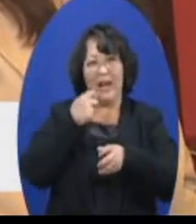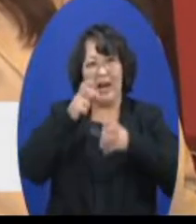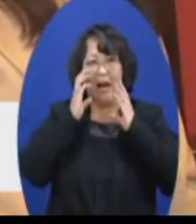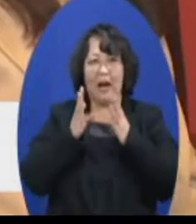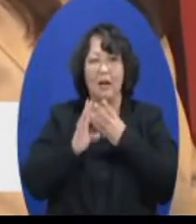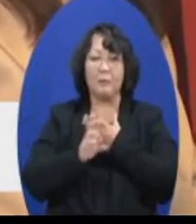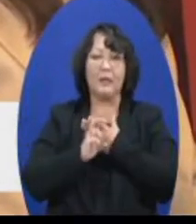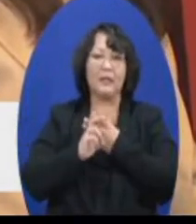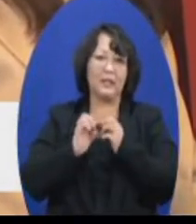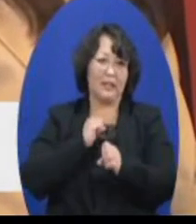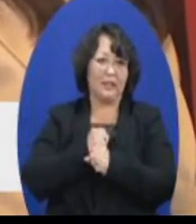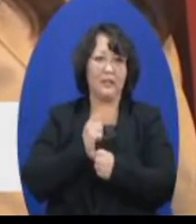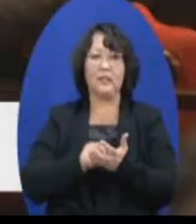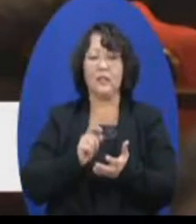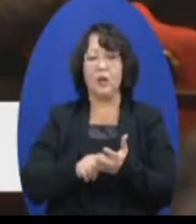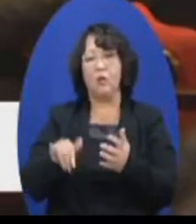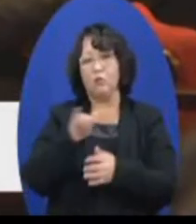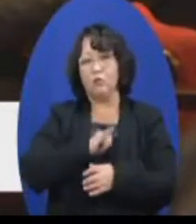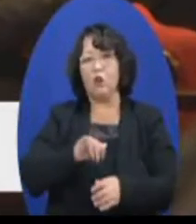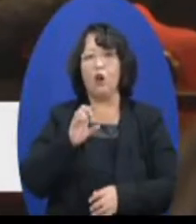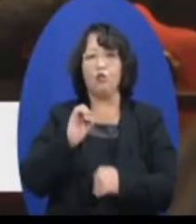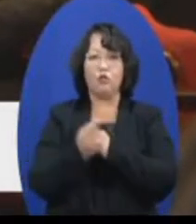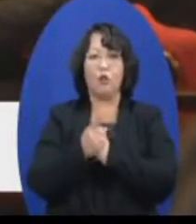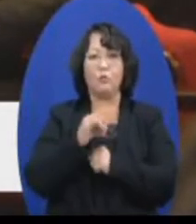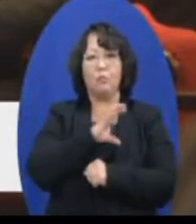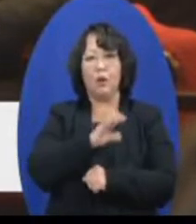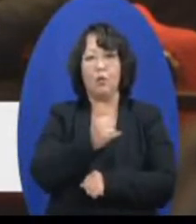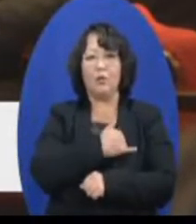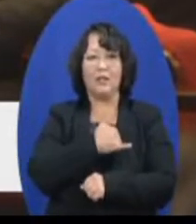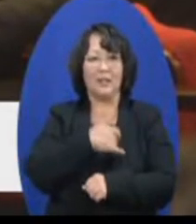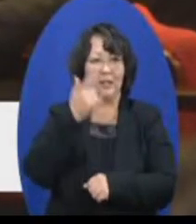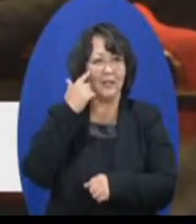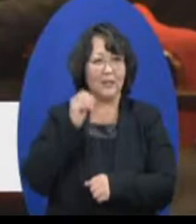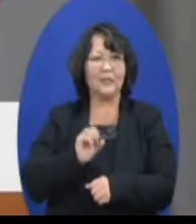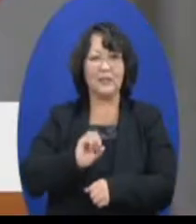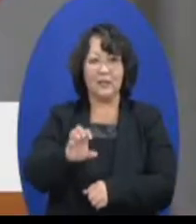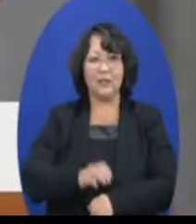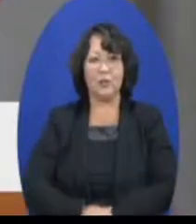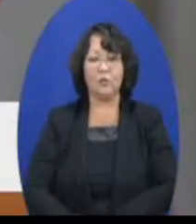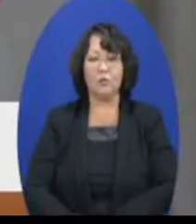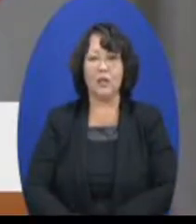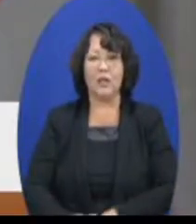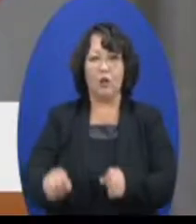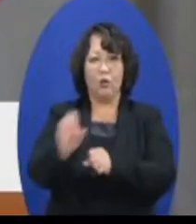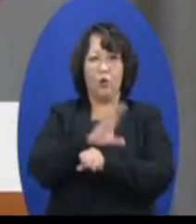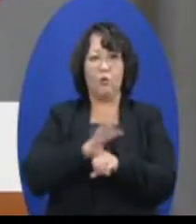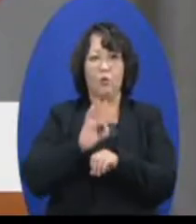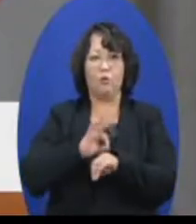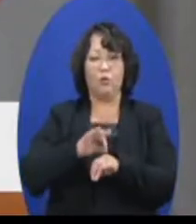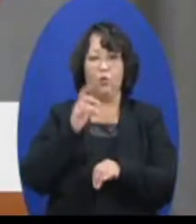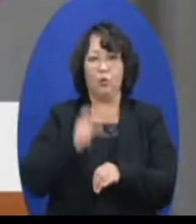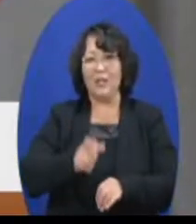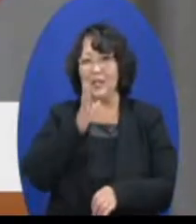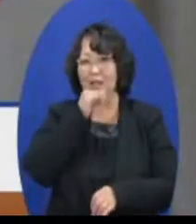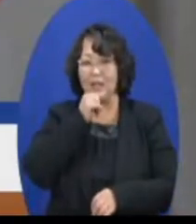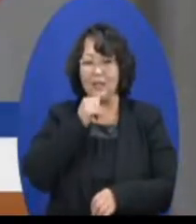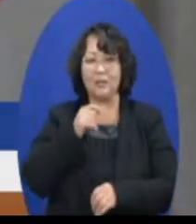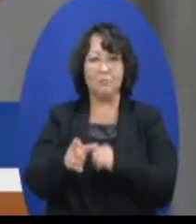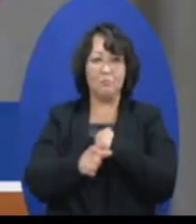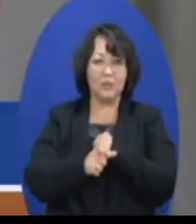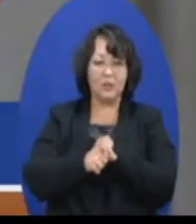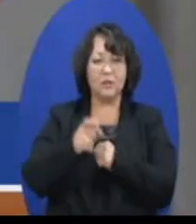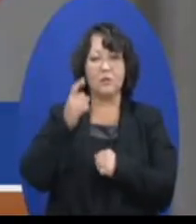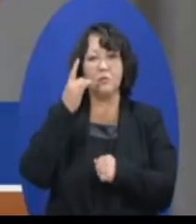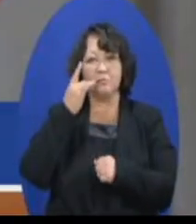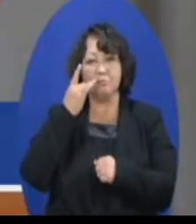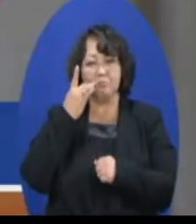ажиллах шаардлага үүсэж байна гэдгийг улсын онцгой комиссийн удирдлага сануулж байна. Цар тахлын хүний нас, хүүс,